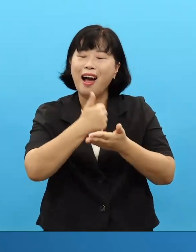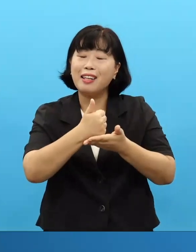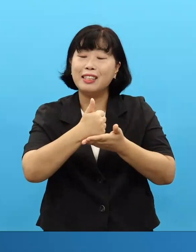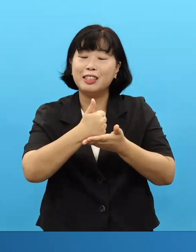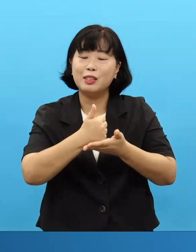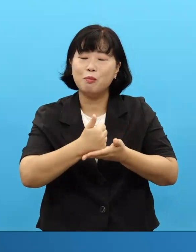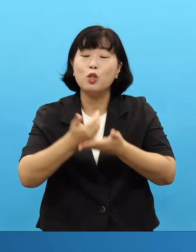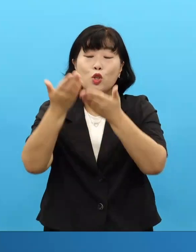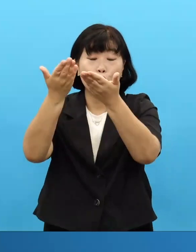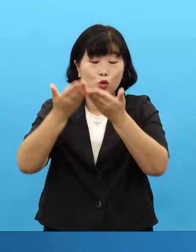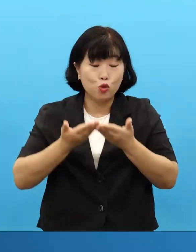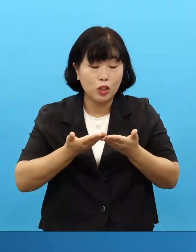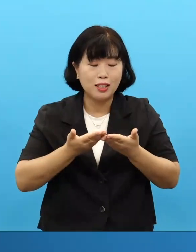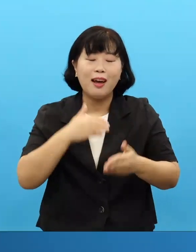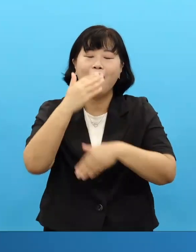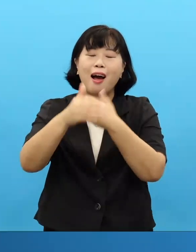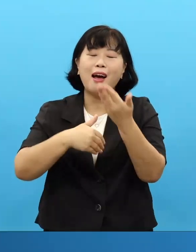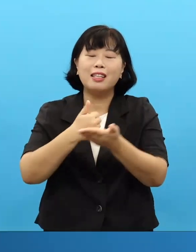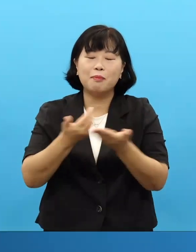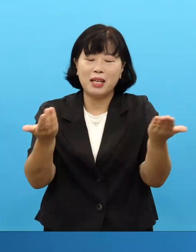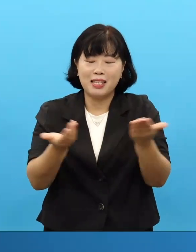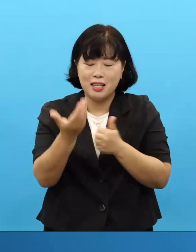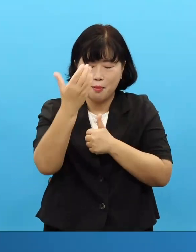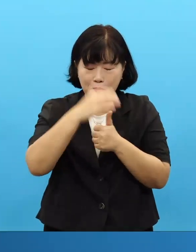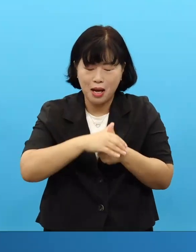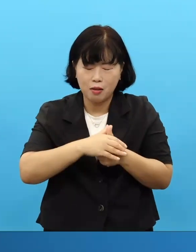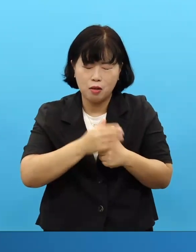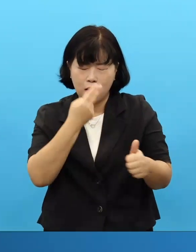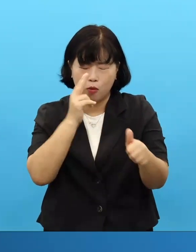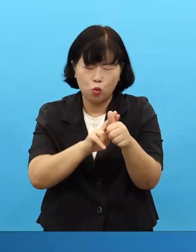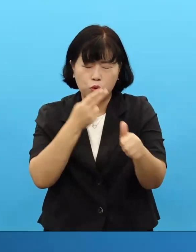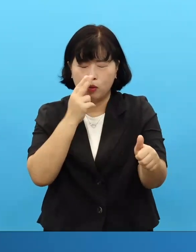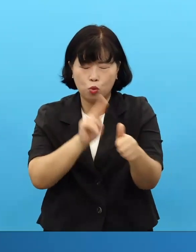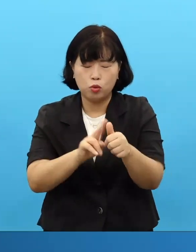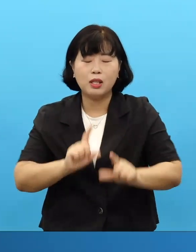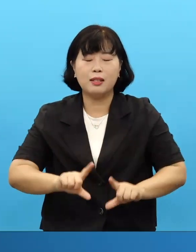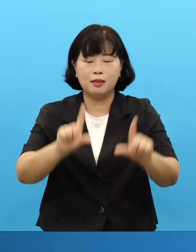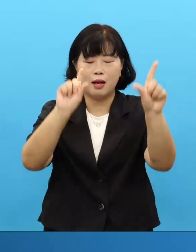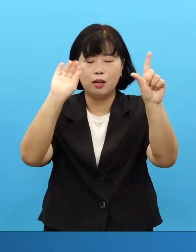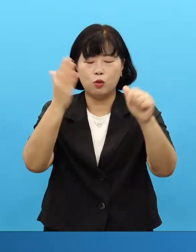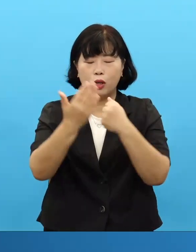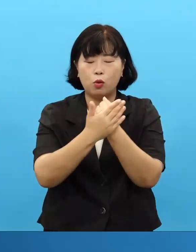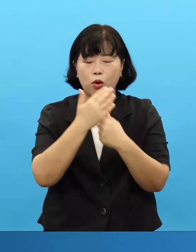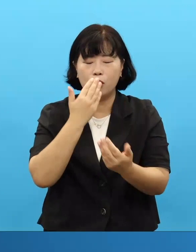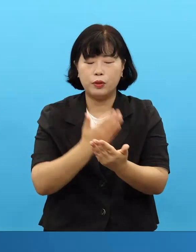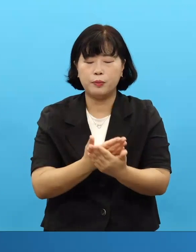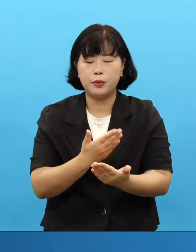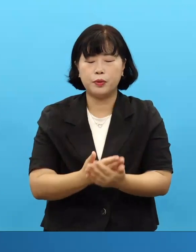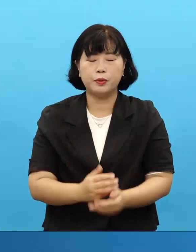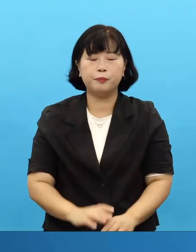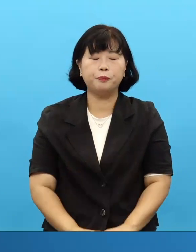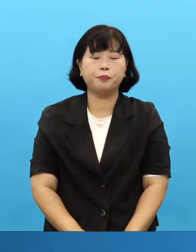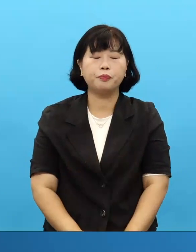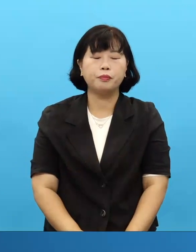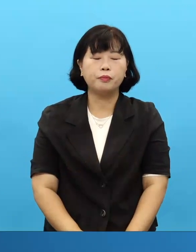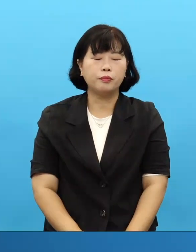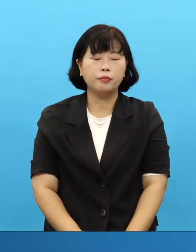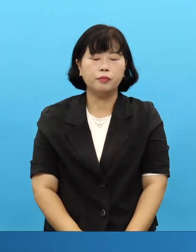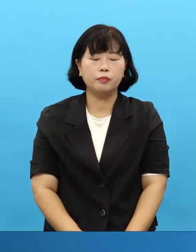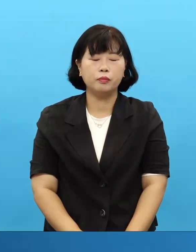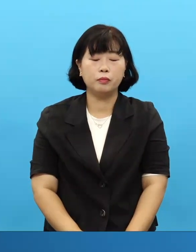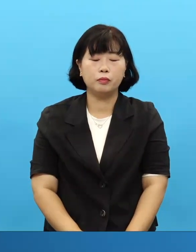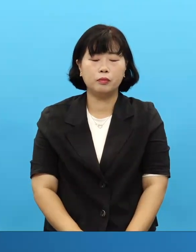날이 되게 해 주옵소서. Let us pray. God, allow this to be a day of challenge where we're able to rise to the challenge holding on to what it is that you have given to us.